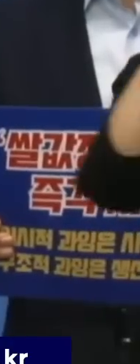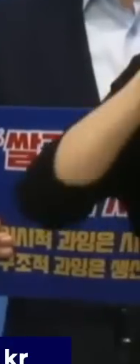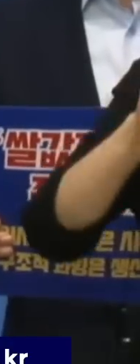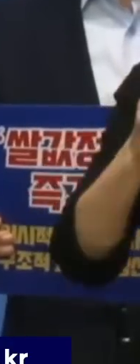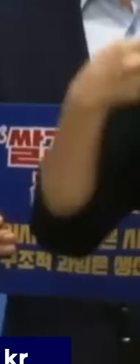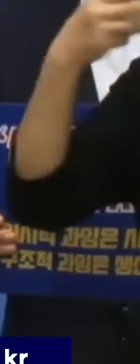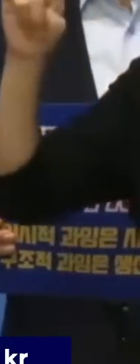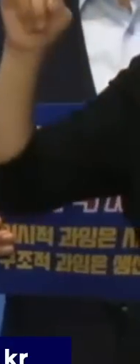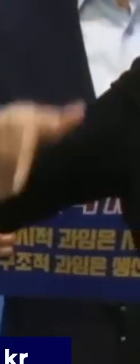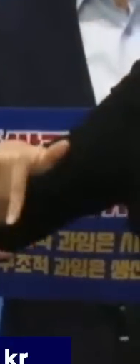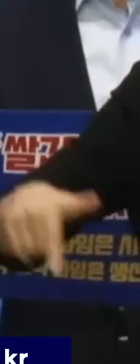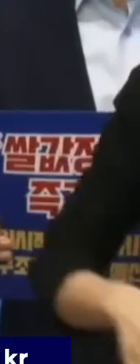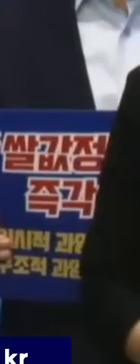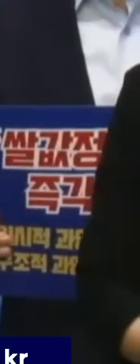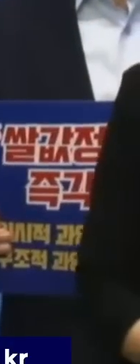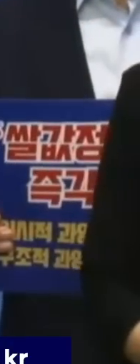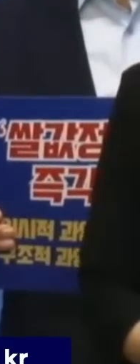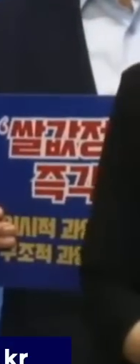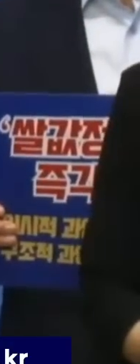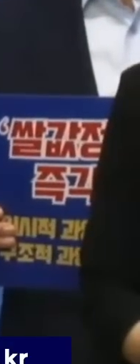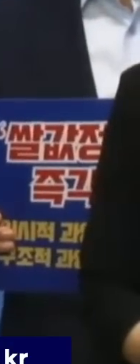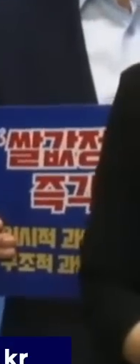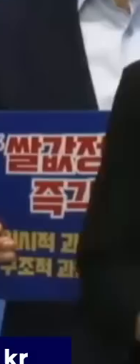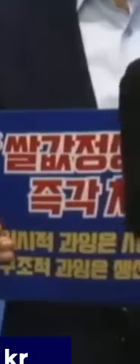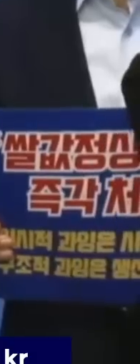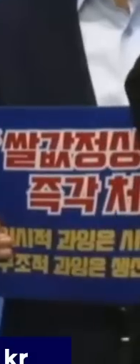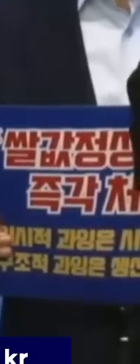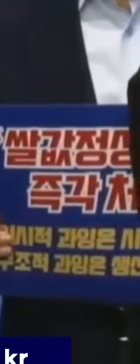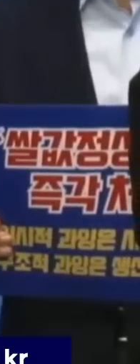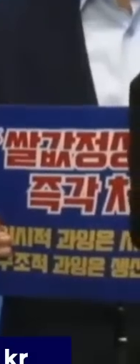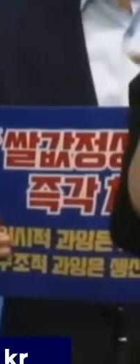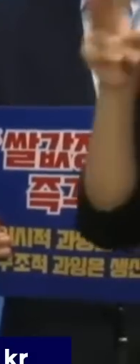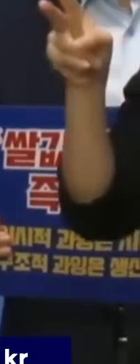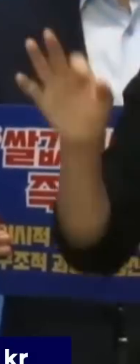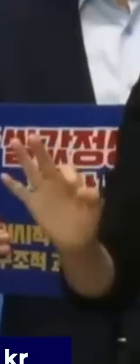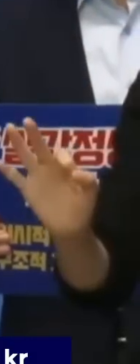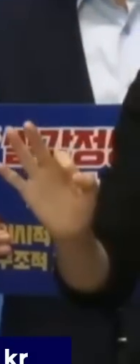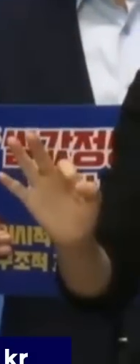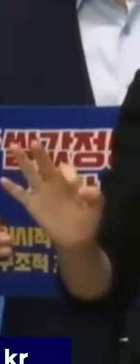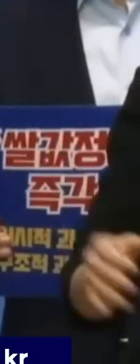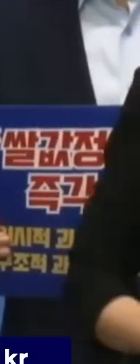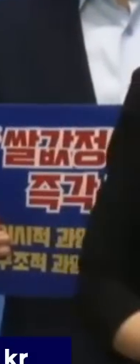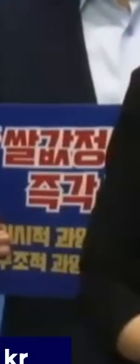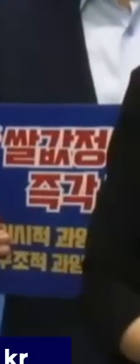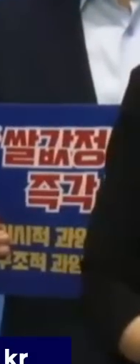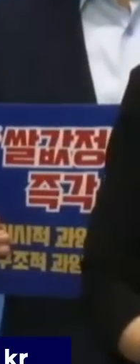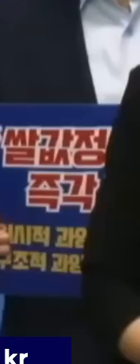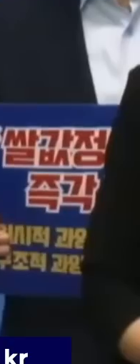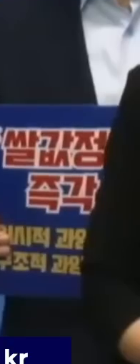이원택 의원님 함께 하셨습니다. 그리고 최혜영 의원님께서도 함께해 주셨습니다.